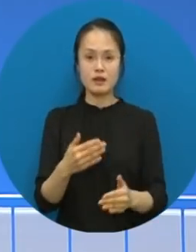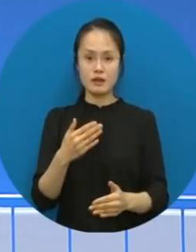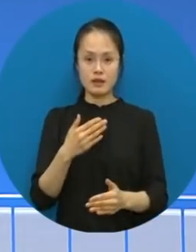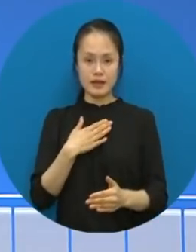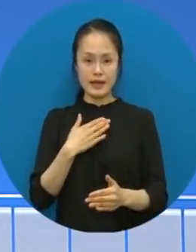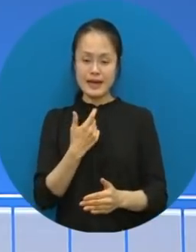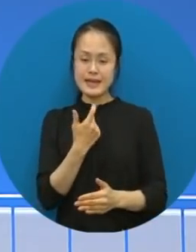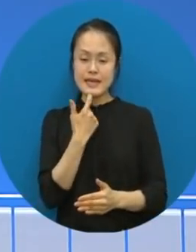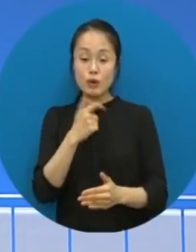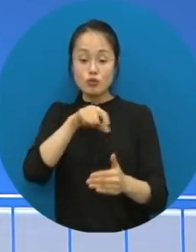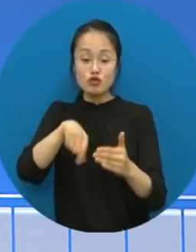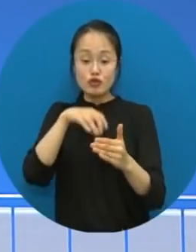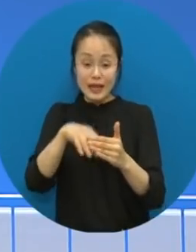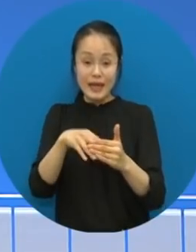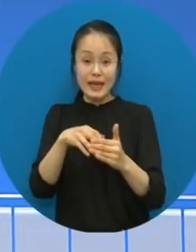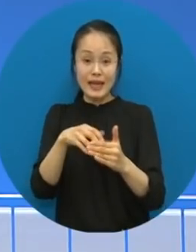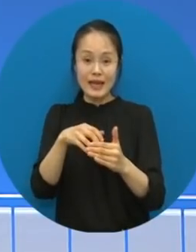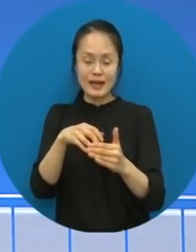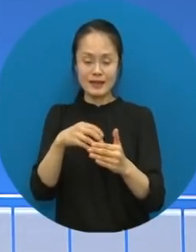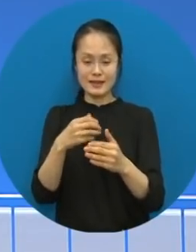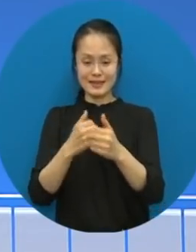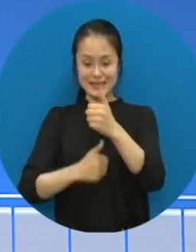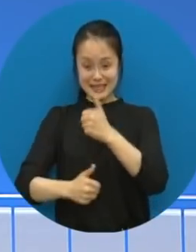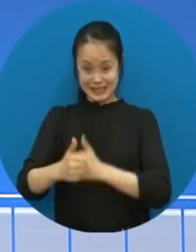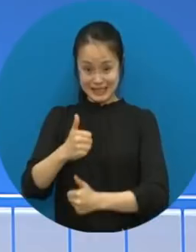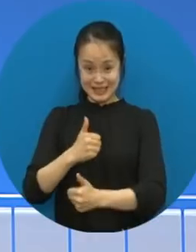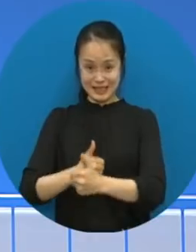중에서 씨를 내겠다 하셨습니다.